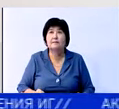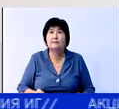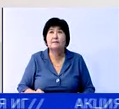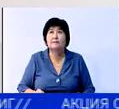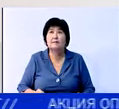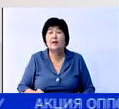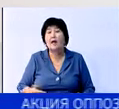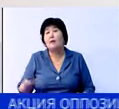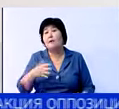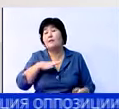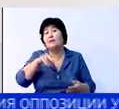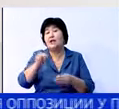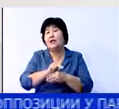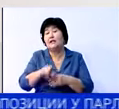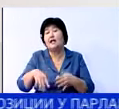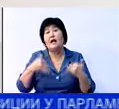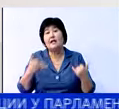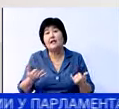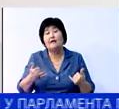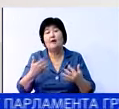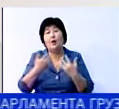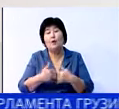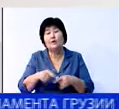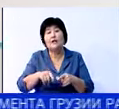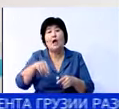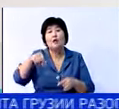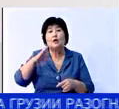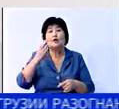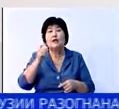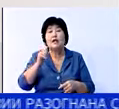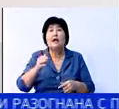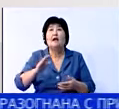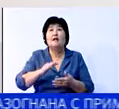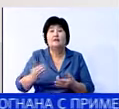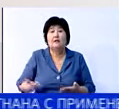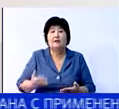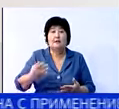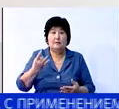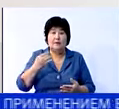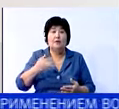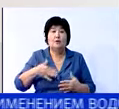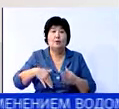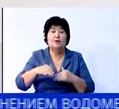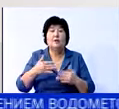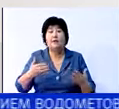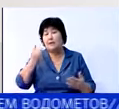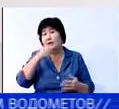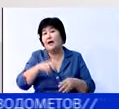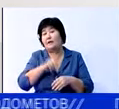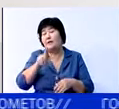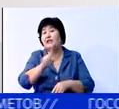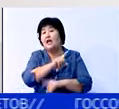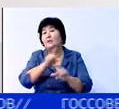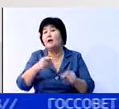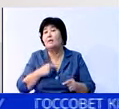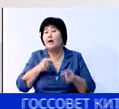понравилось. Мы проходим лечение на современных установках в соляной шахте. Состояние моего ребенка улучшается. Большая благодарность врачам больницы.